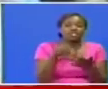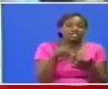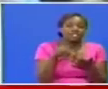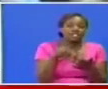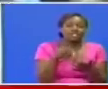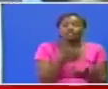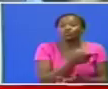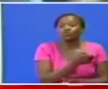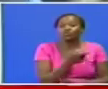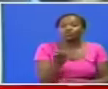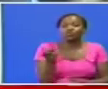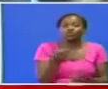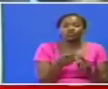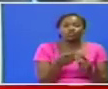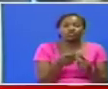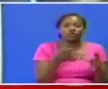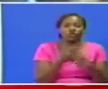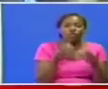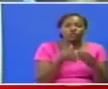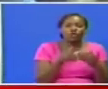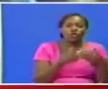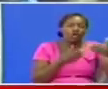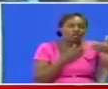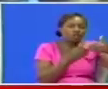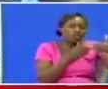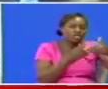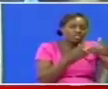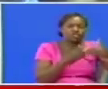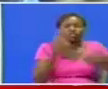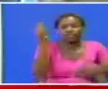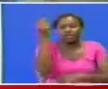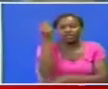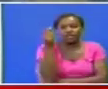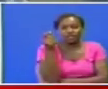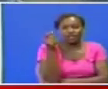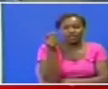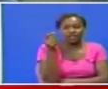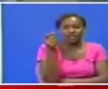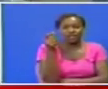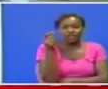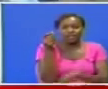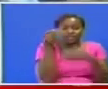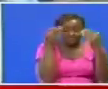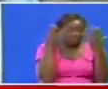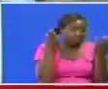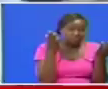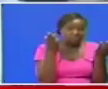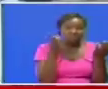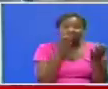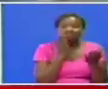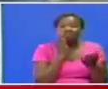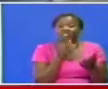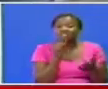ambao umetoka katika kila pembe ya nchi yetu. Sijui kama mzee bado hajafika.